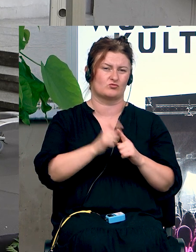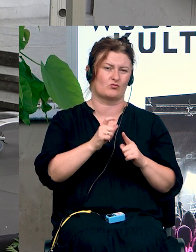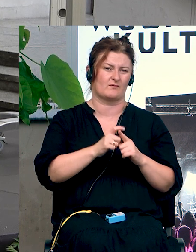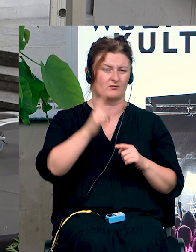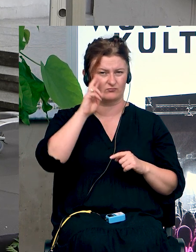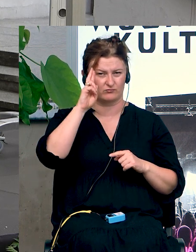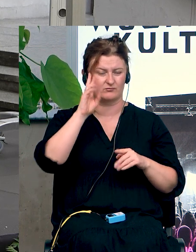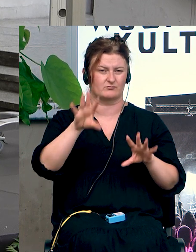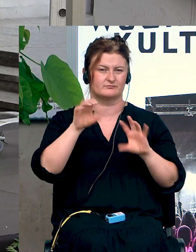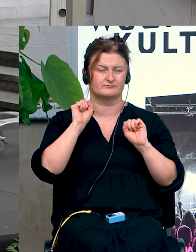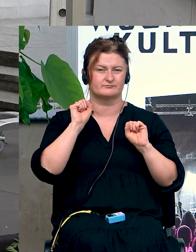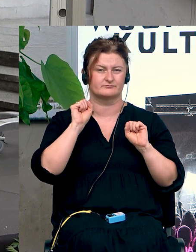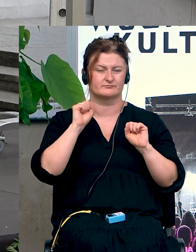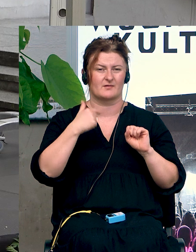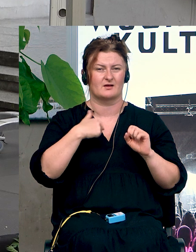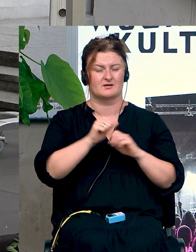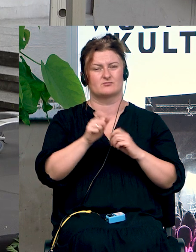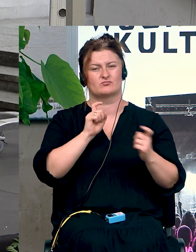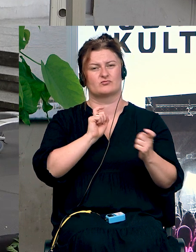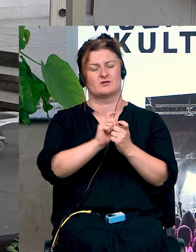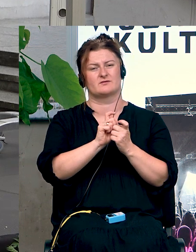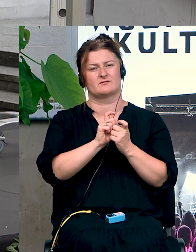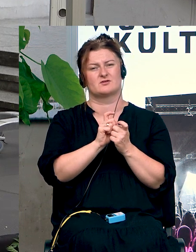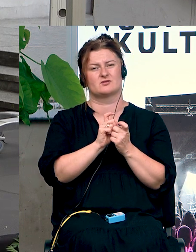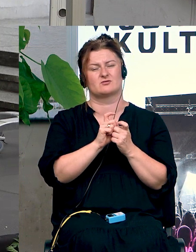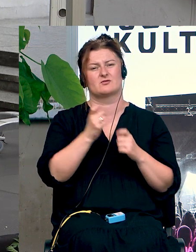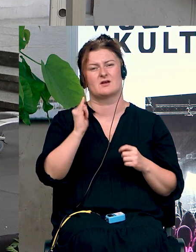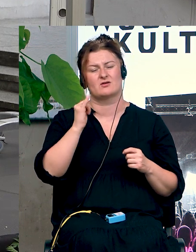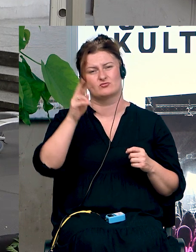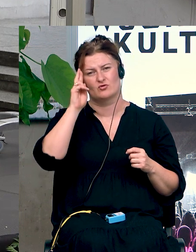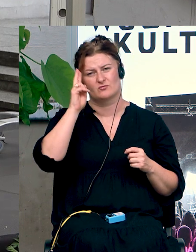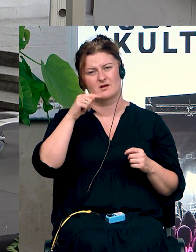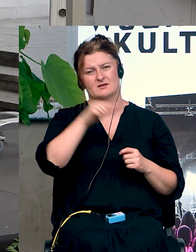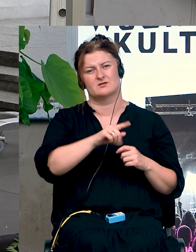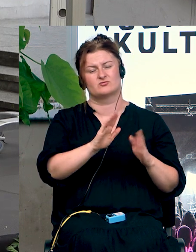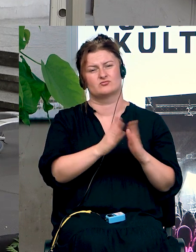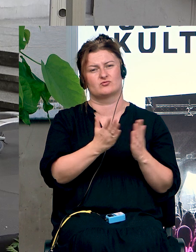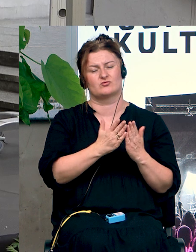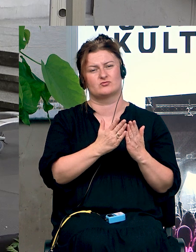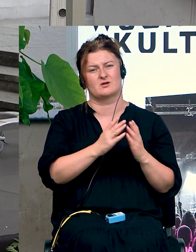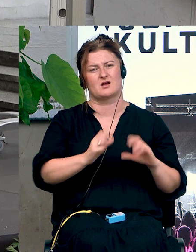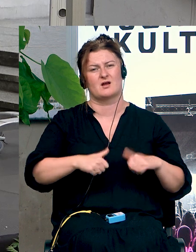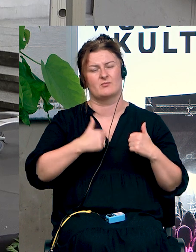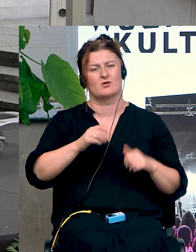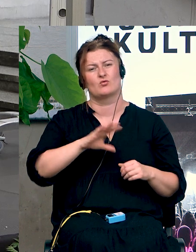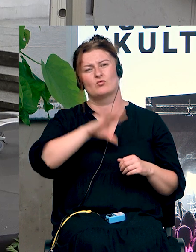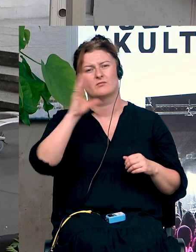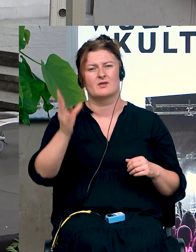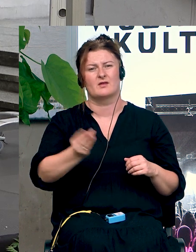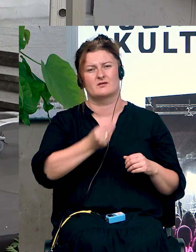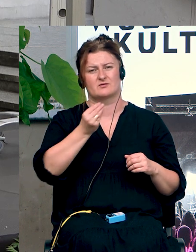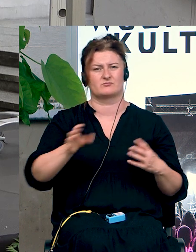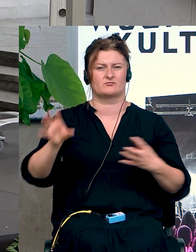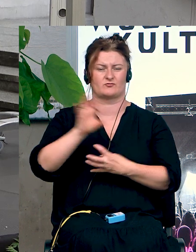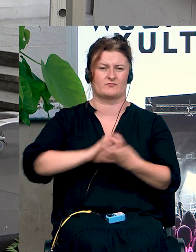Я противниця того, як ти побачив навіть з цієї книжки, щоб прикрашати дійсність. Проте дітям дійсно